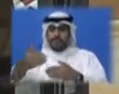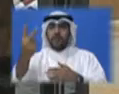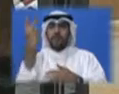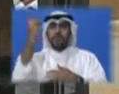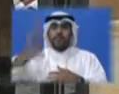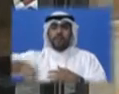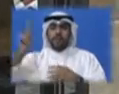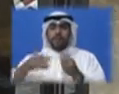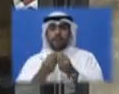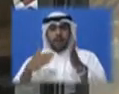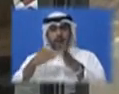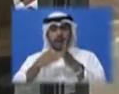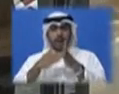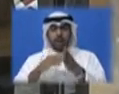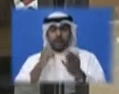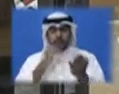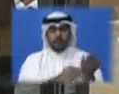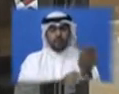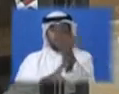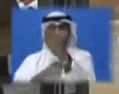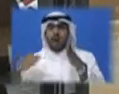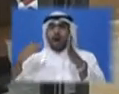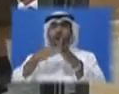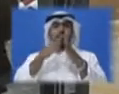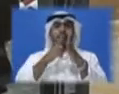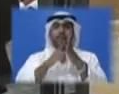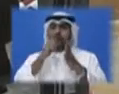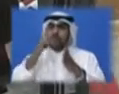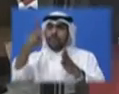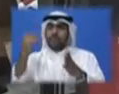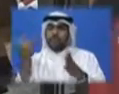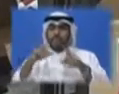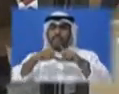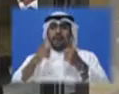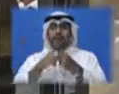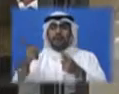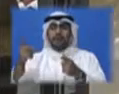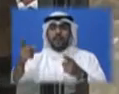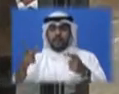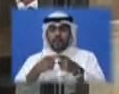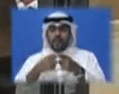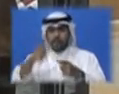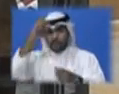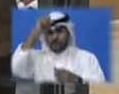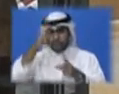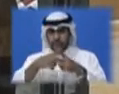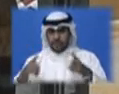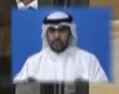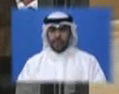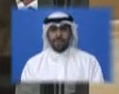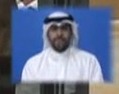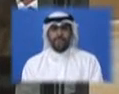وفي ختامه ستصدر توصيات إلى اجتماع اللجنة التنفيذية الذي سيعقد في عمان في شهر نوفمبر